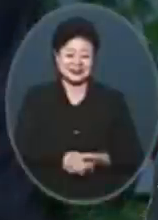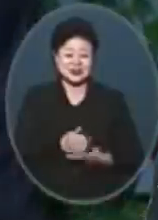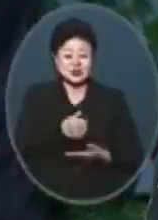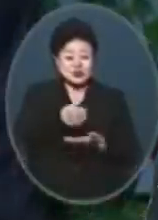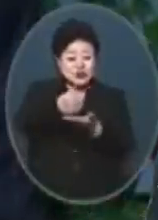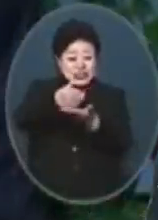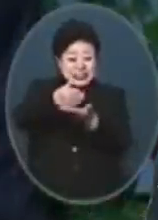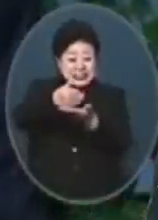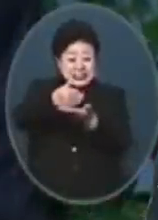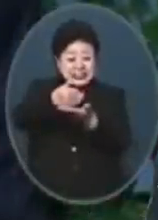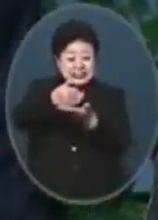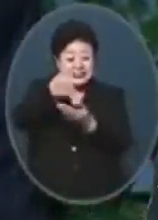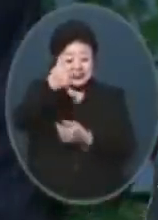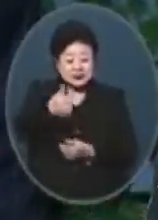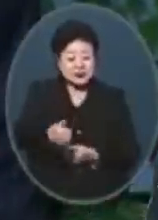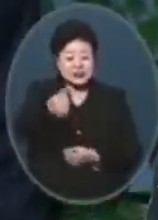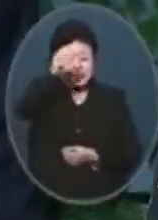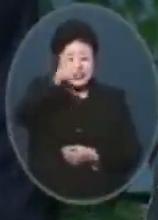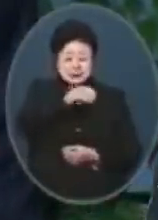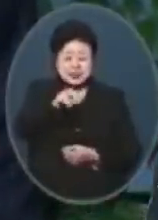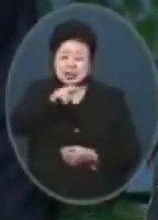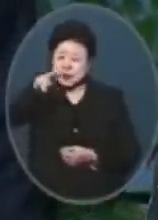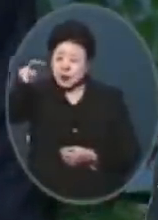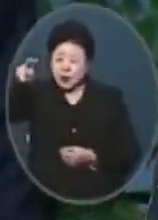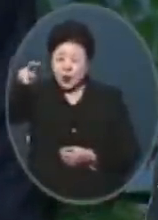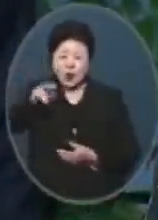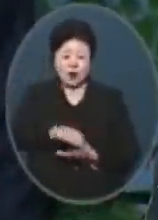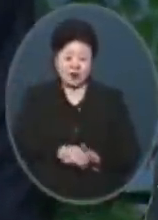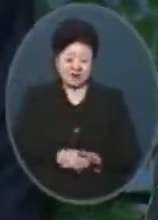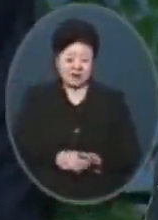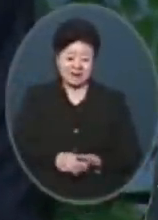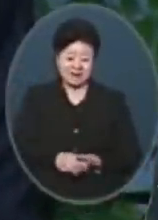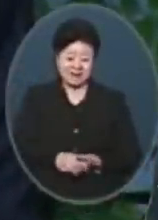죄인이 십자가를 바라보고